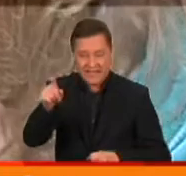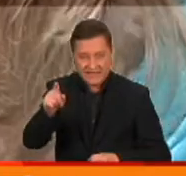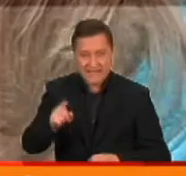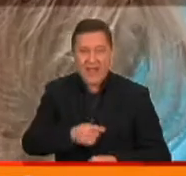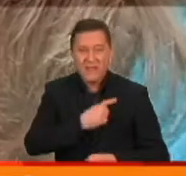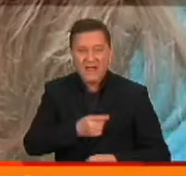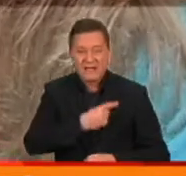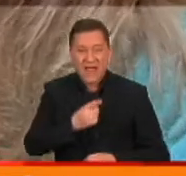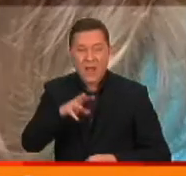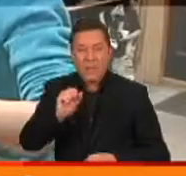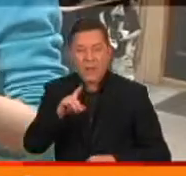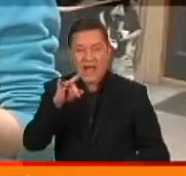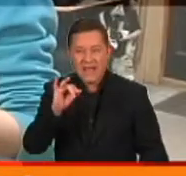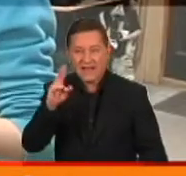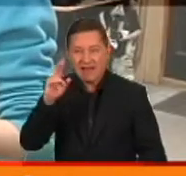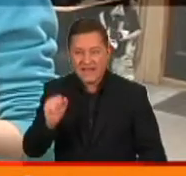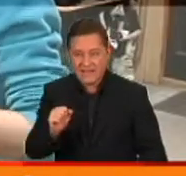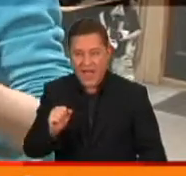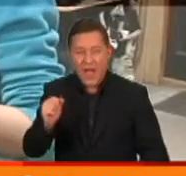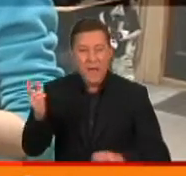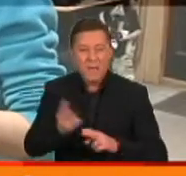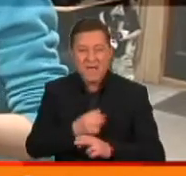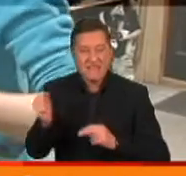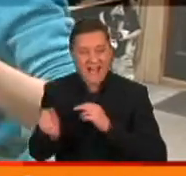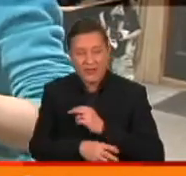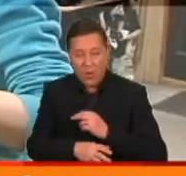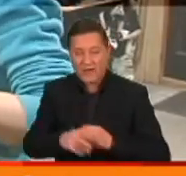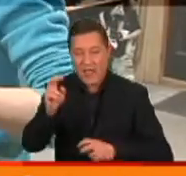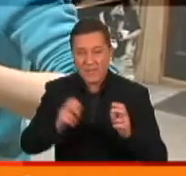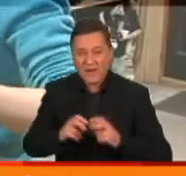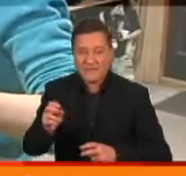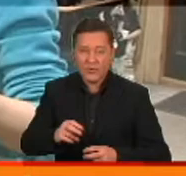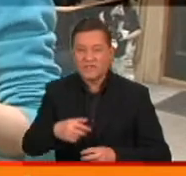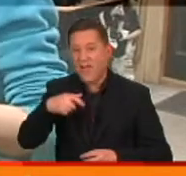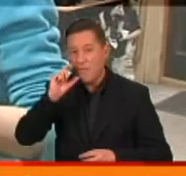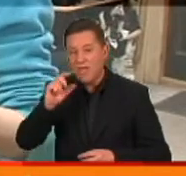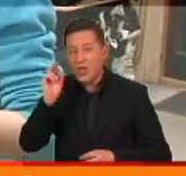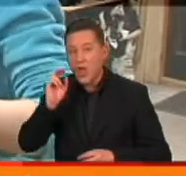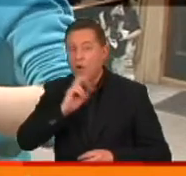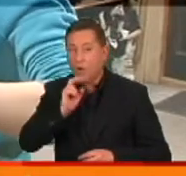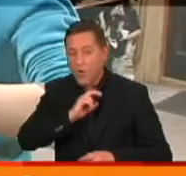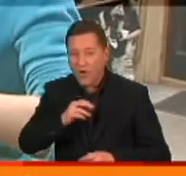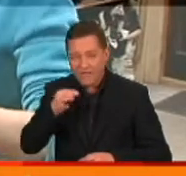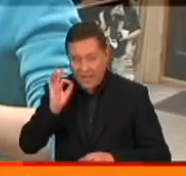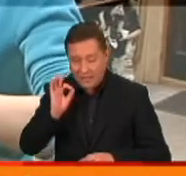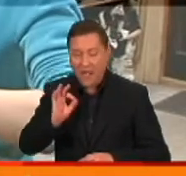інноваційної майстерні. Марина. Безотходное производство, я же говорю, работа, где можно пить кофе, а потом с него же и